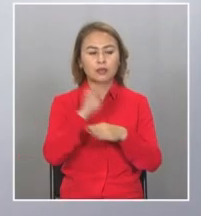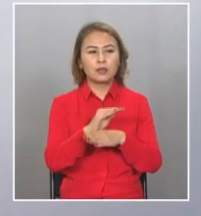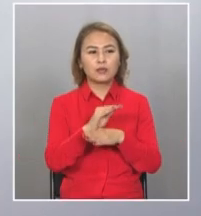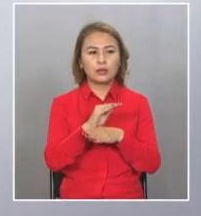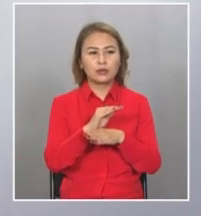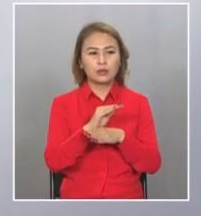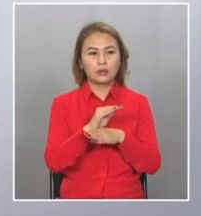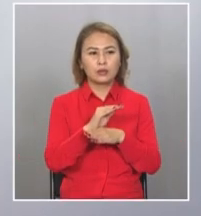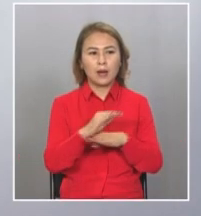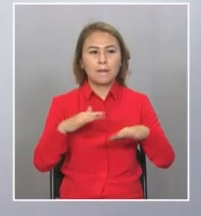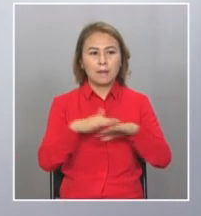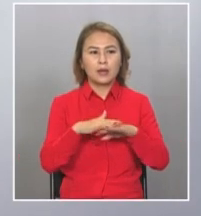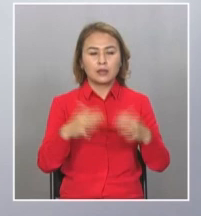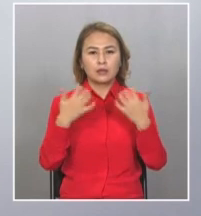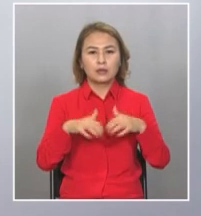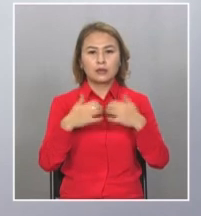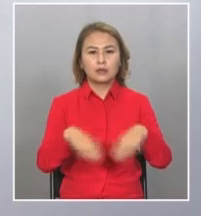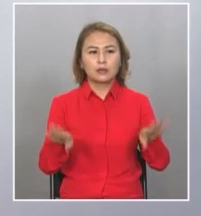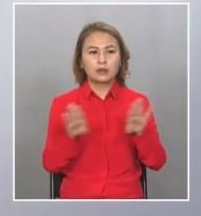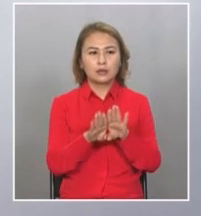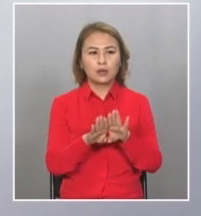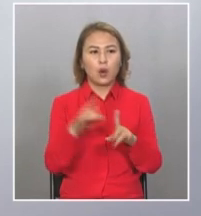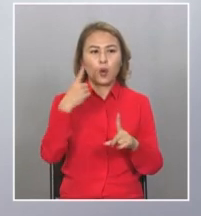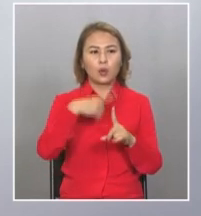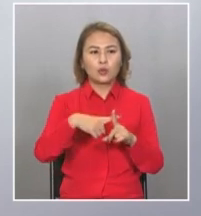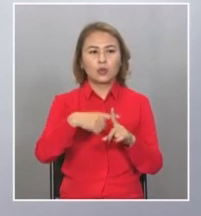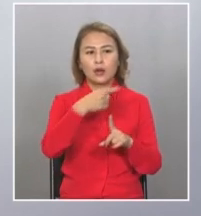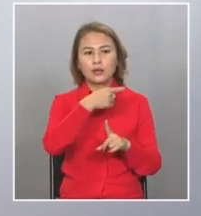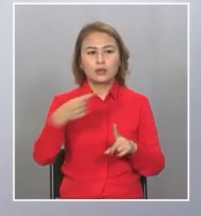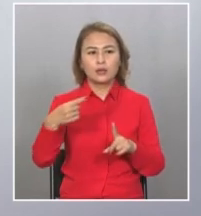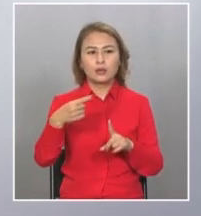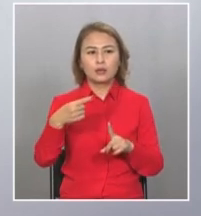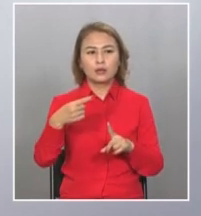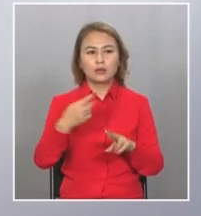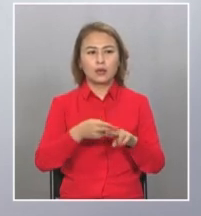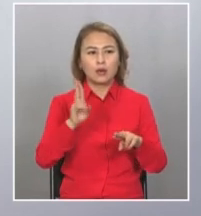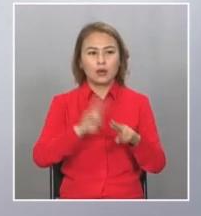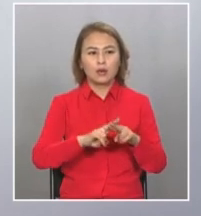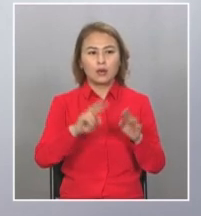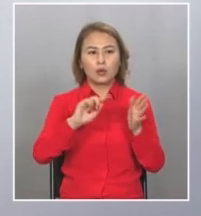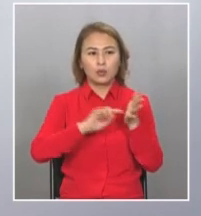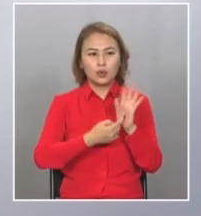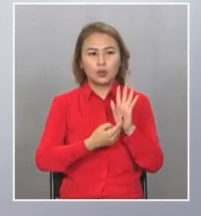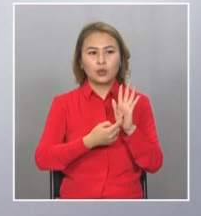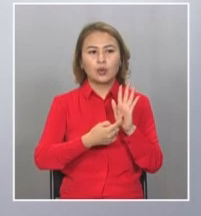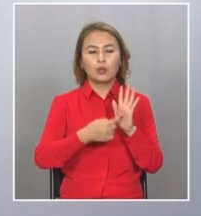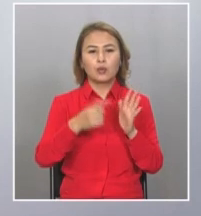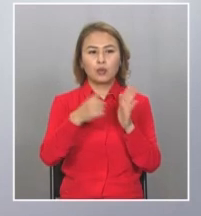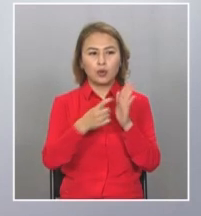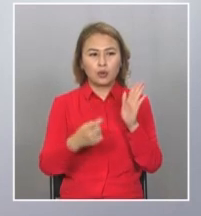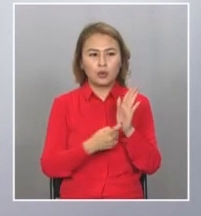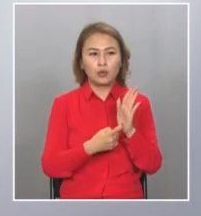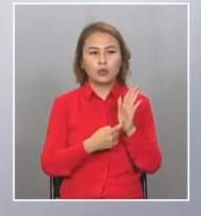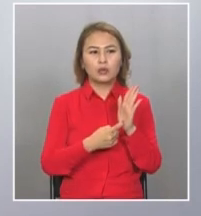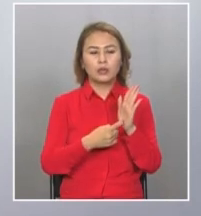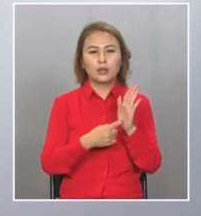тұрады. Математикалық операцияларымыз қосу, азайту, көбейту, бөлу және